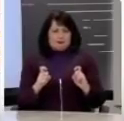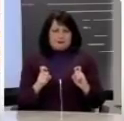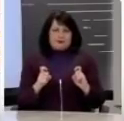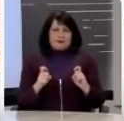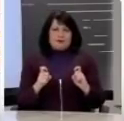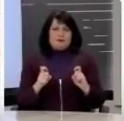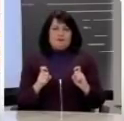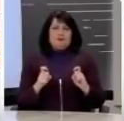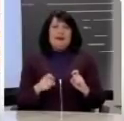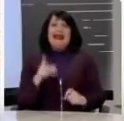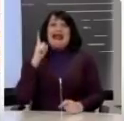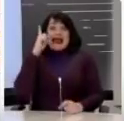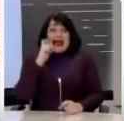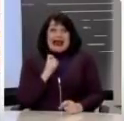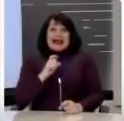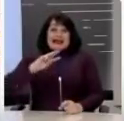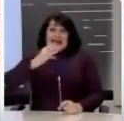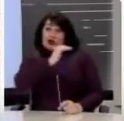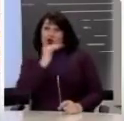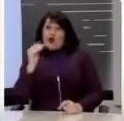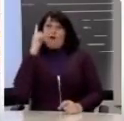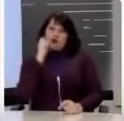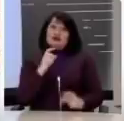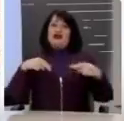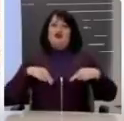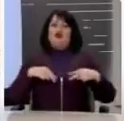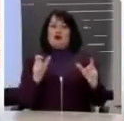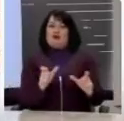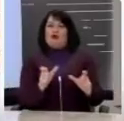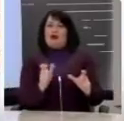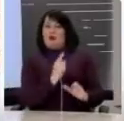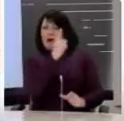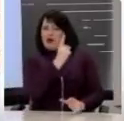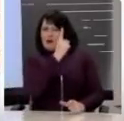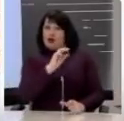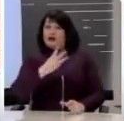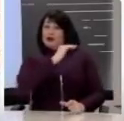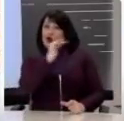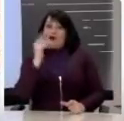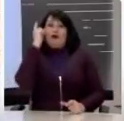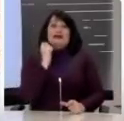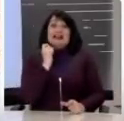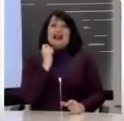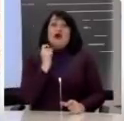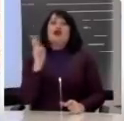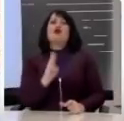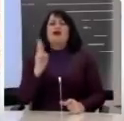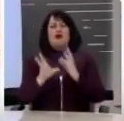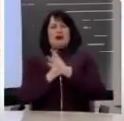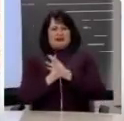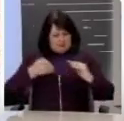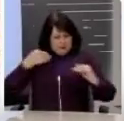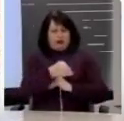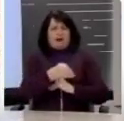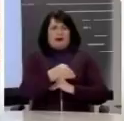ότι κάποιος ήταν ειδοποιημένος στον τρίτον όροφο του Υπουργείου Εθνικής Άμυνας, στο αρχηγείο επάνω, για την είσοδο του Ρουβίκονα και από